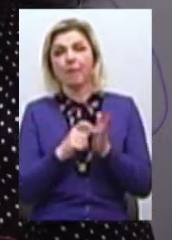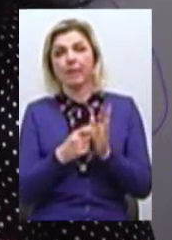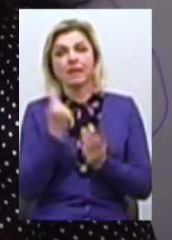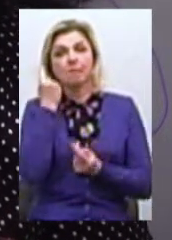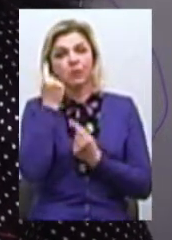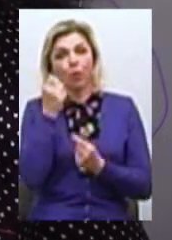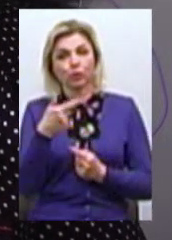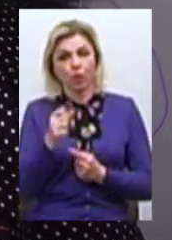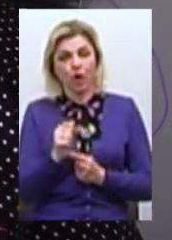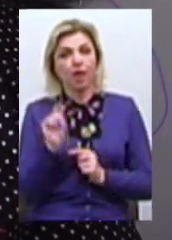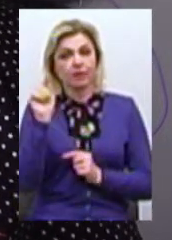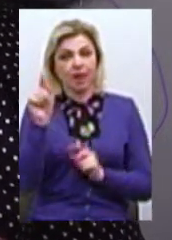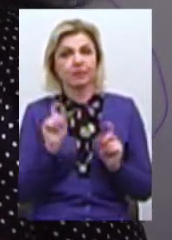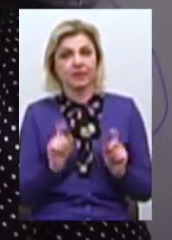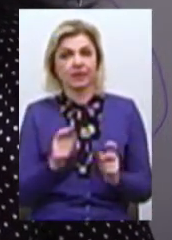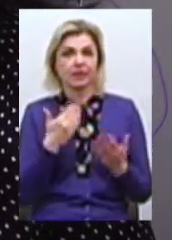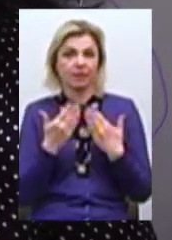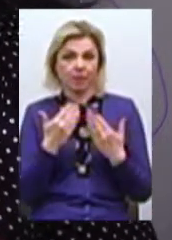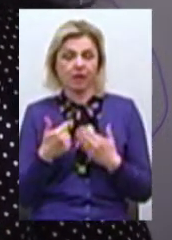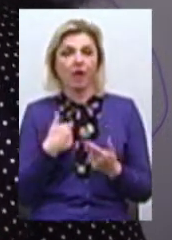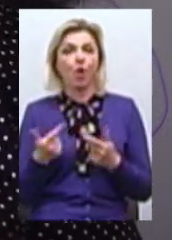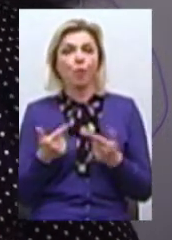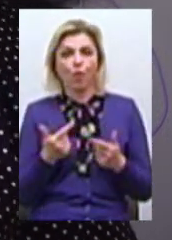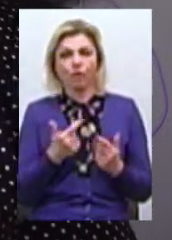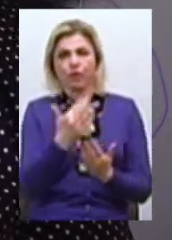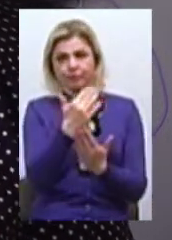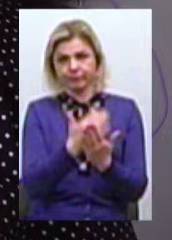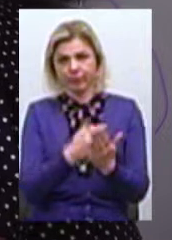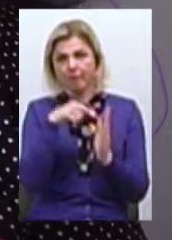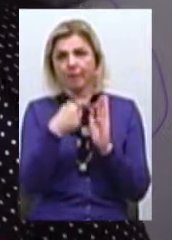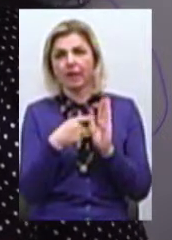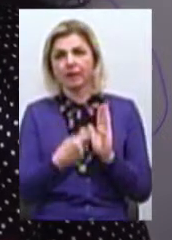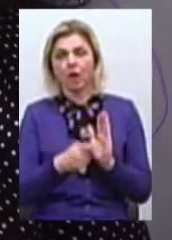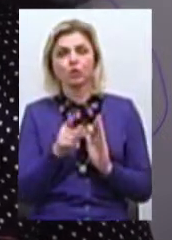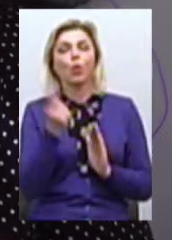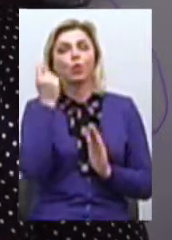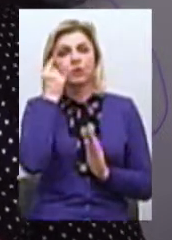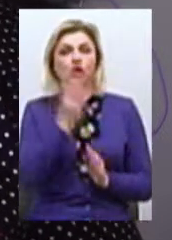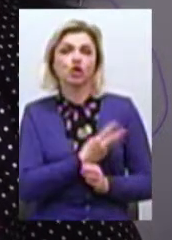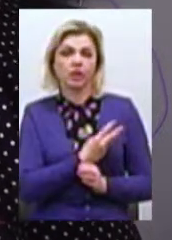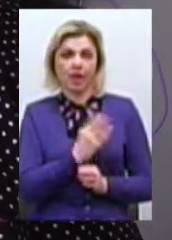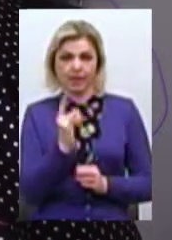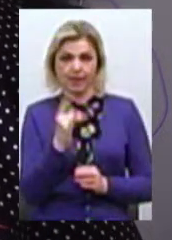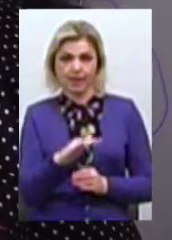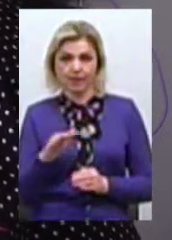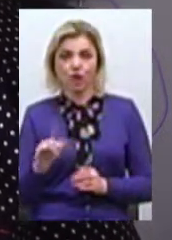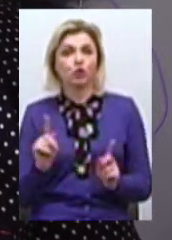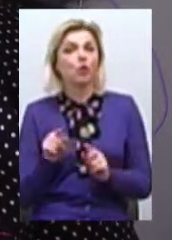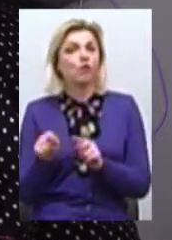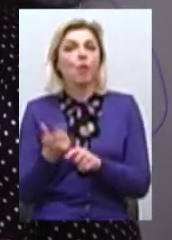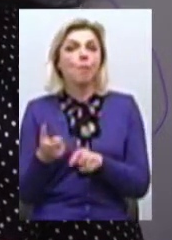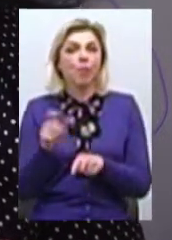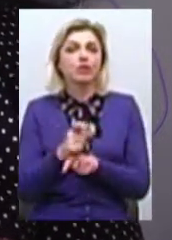Там ми сиділи, спілкувались. Я приготувала великий список питань, щоб дізнатись бажання дитини. В чому він більше